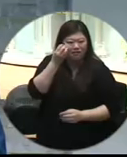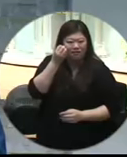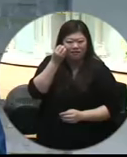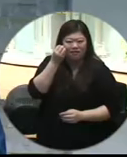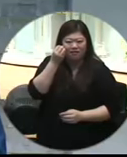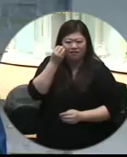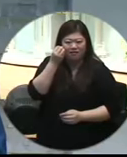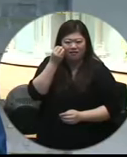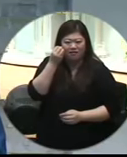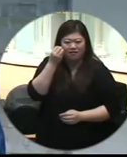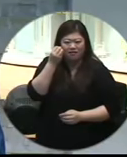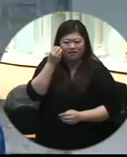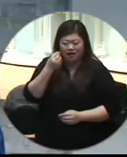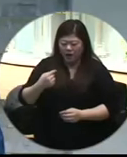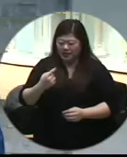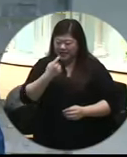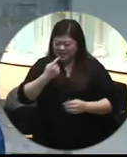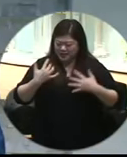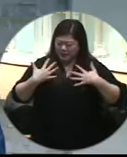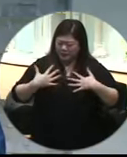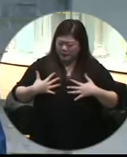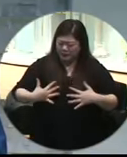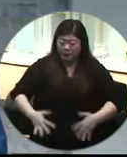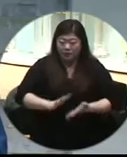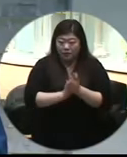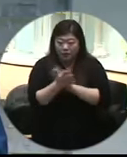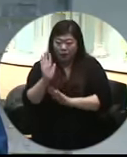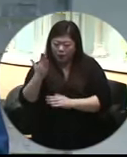되었어요. 옷이 희어 광채가 나더라.